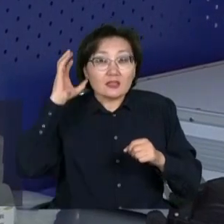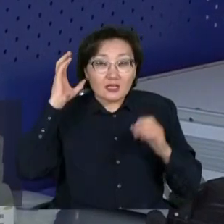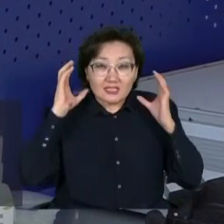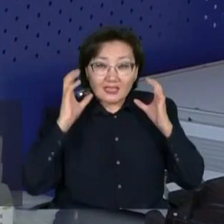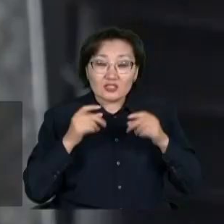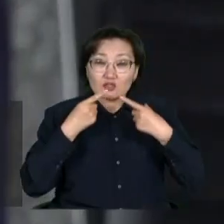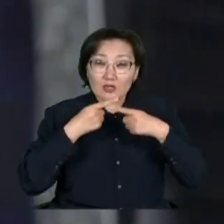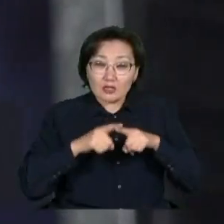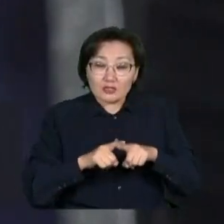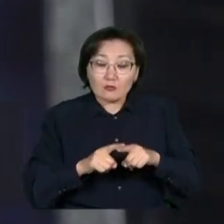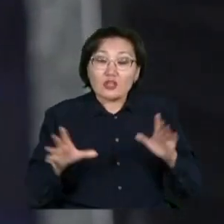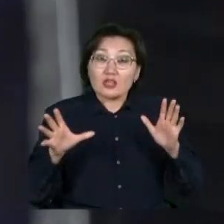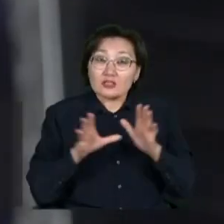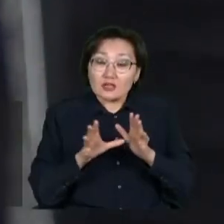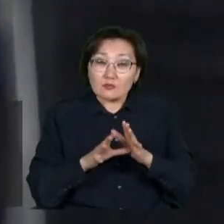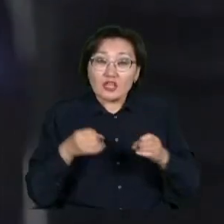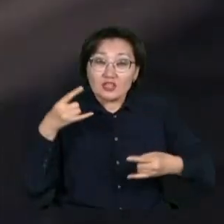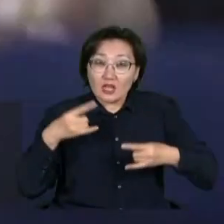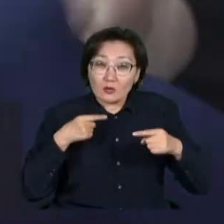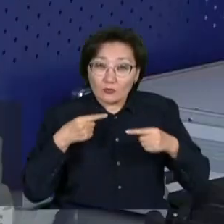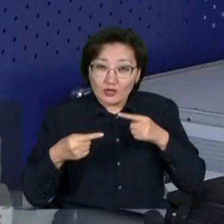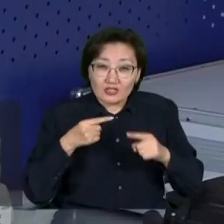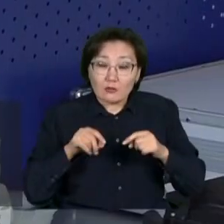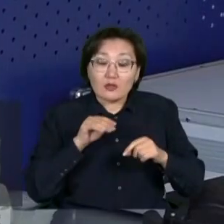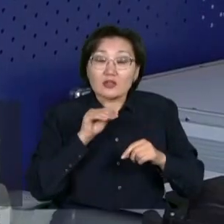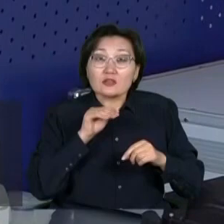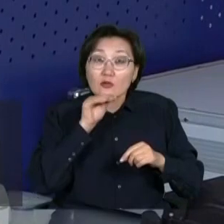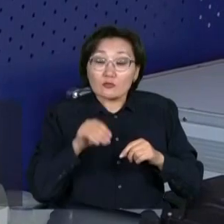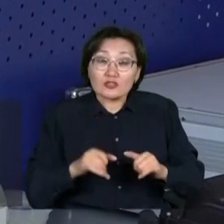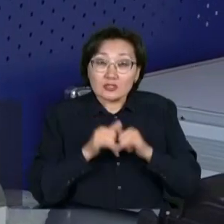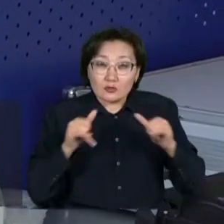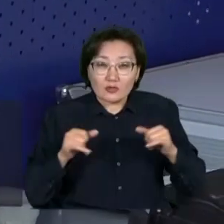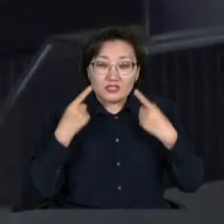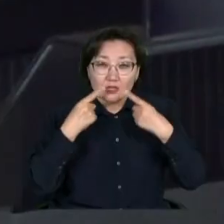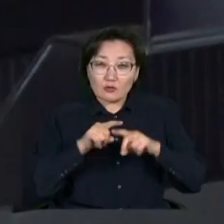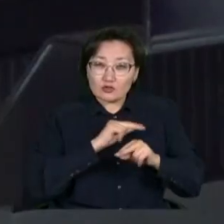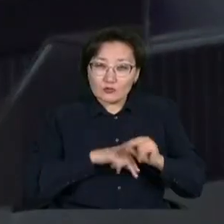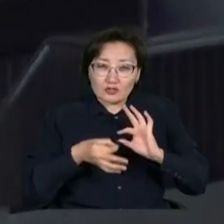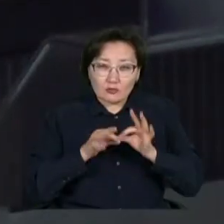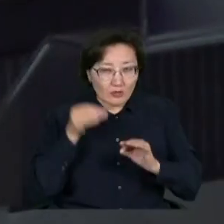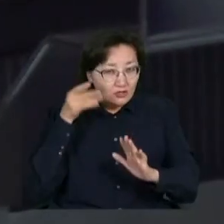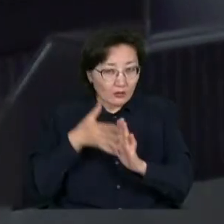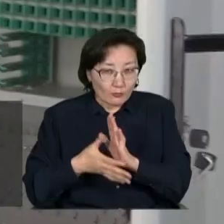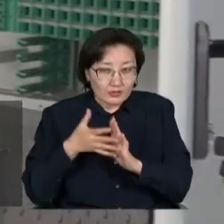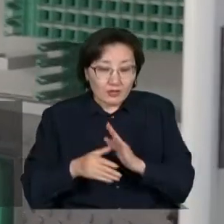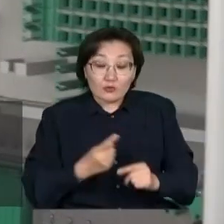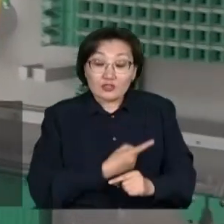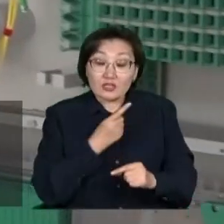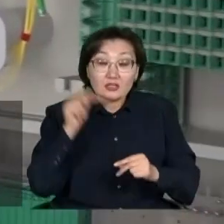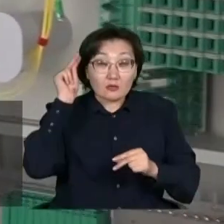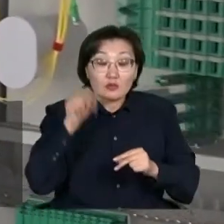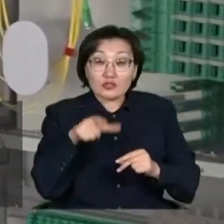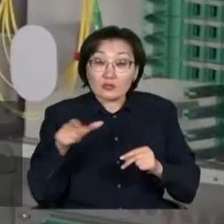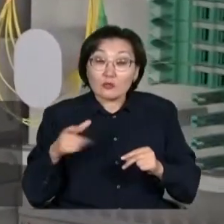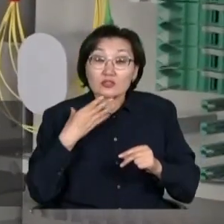электроника және телекоммуникация бойынша кәсібилігін арттырып, технологиямен жұмыс істеуді жетік меңгеруде. Бүгінде дәл осы шеберханада білім